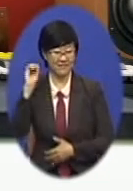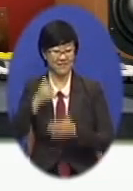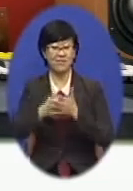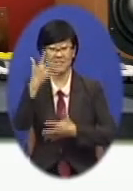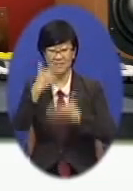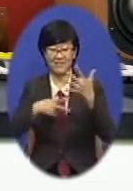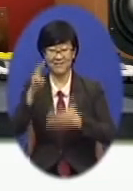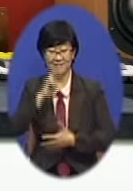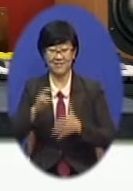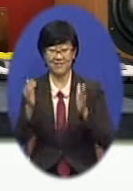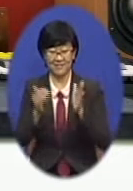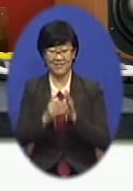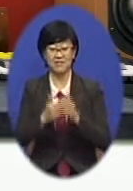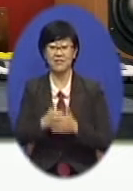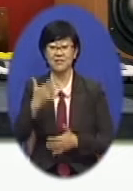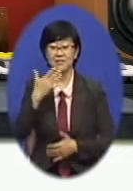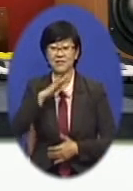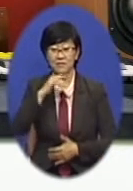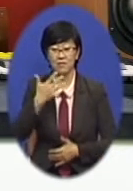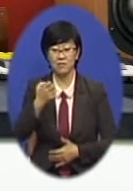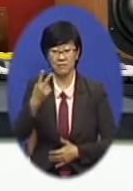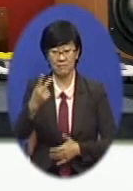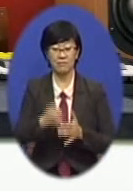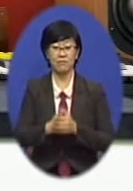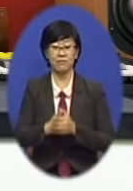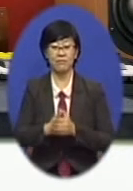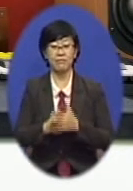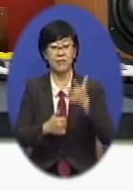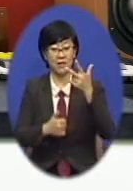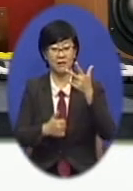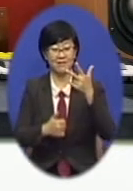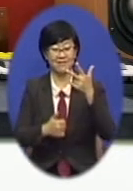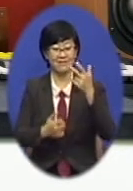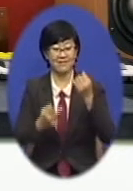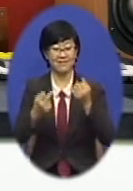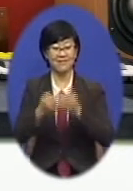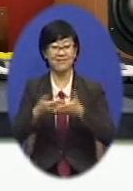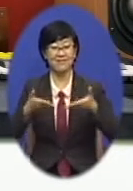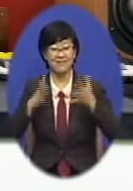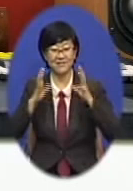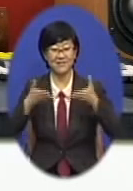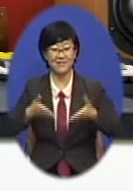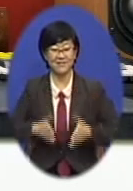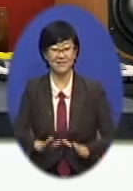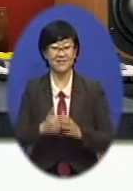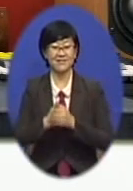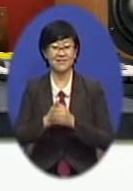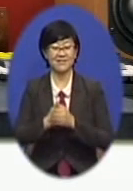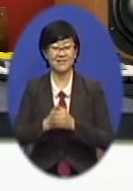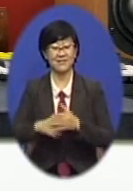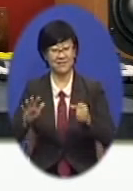뮤직비디오 함께 봤잖아요. 82세 되셔서 7남매를 사랑해 휘철이라고 그러죠.